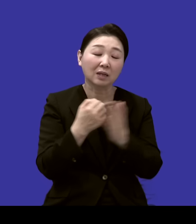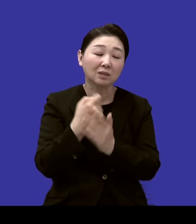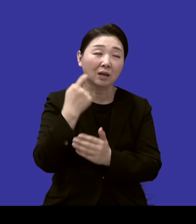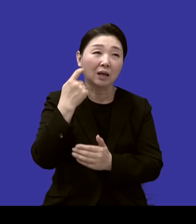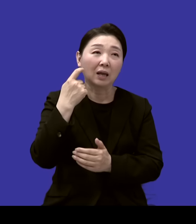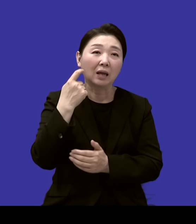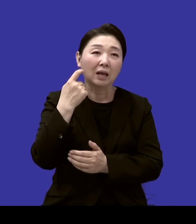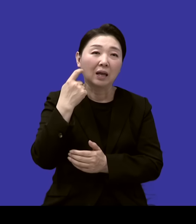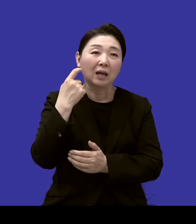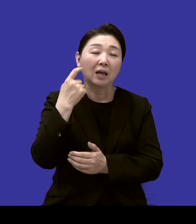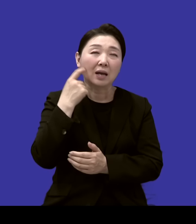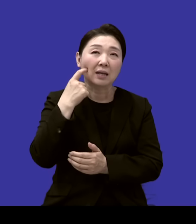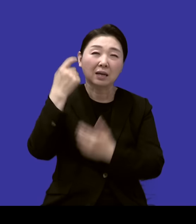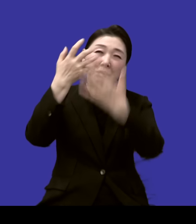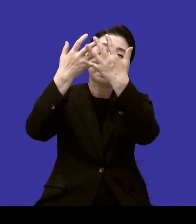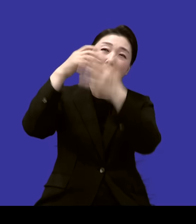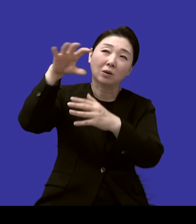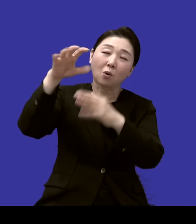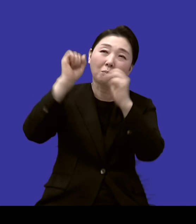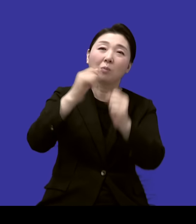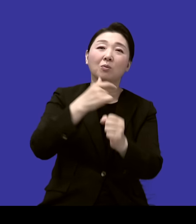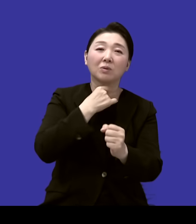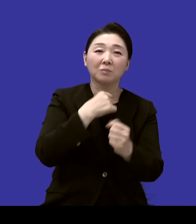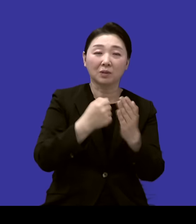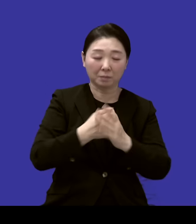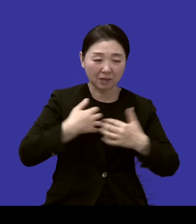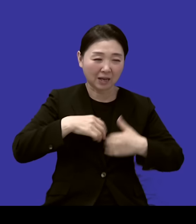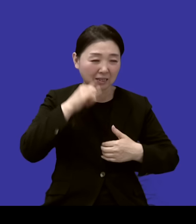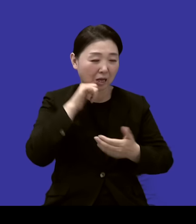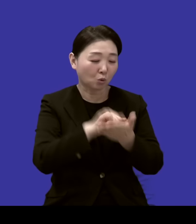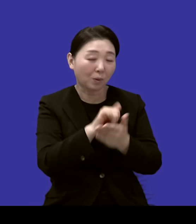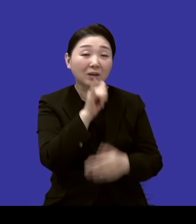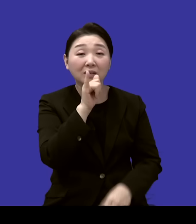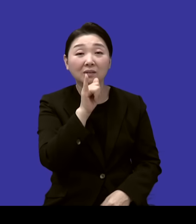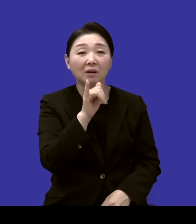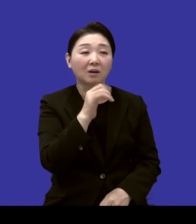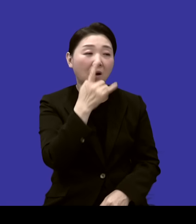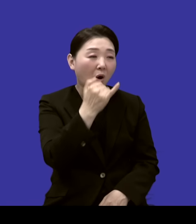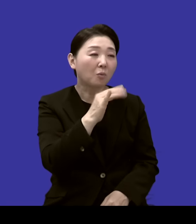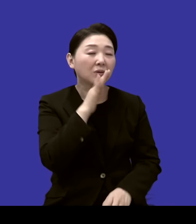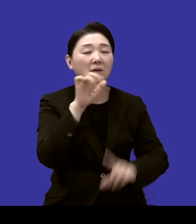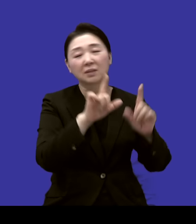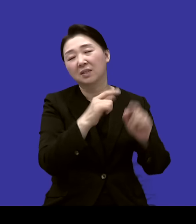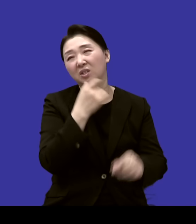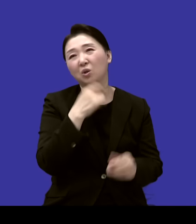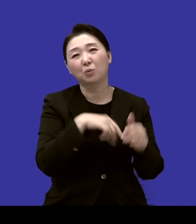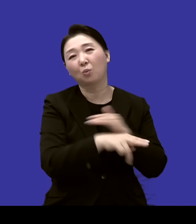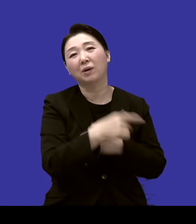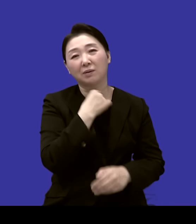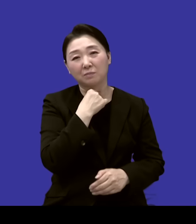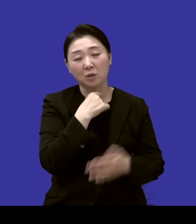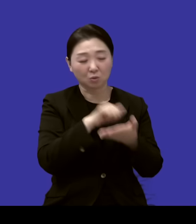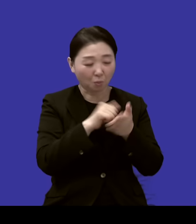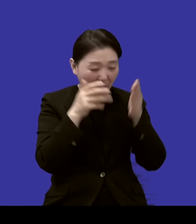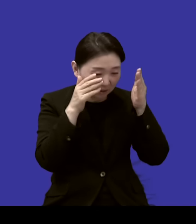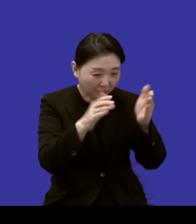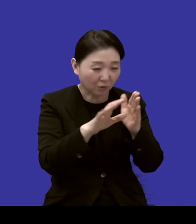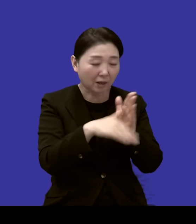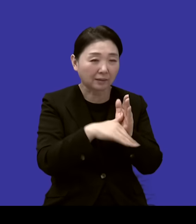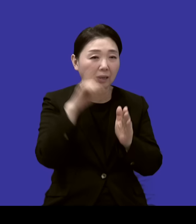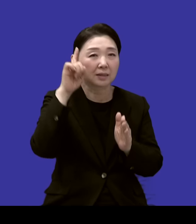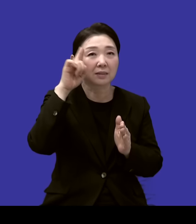머물고 싶기 때문에 아이들이 게임에 빠지고 어머님도 현실이 싫으니까 뭔가에 도박에 집중을 하는 순간에